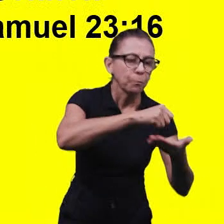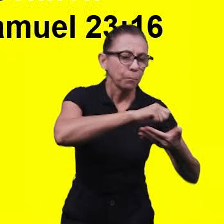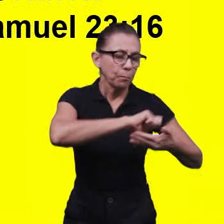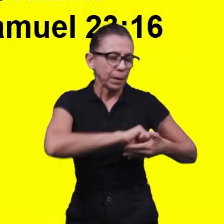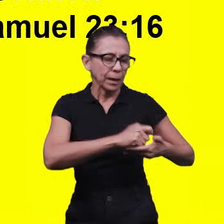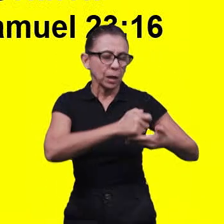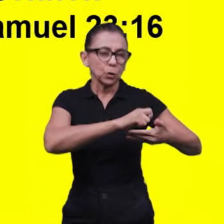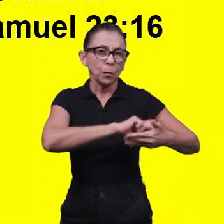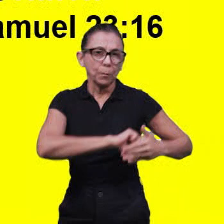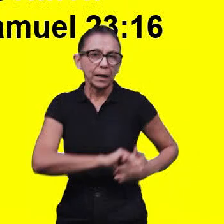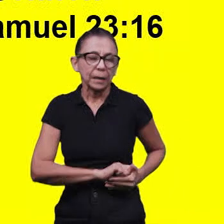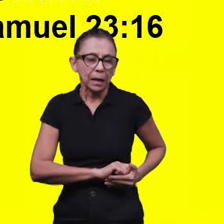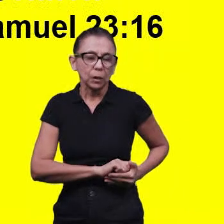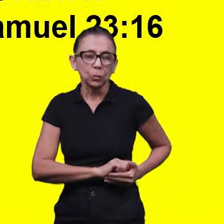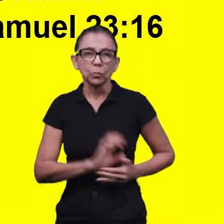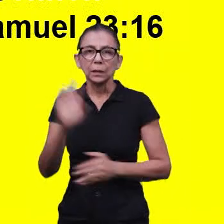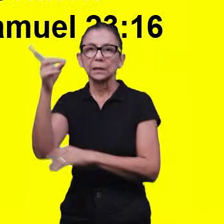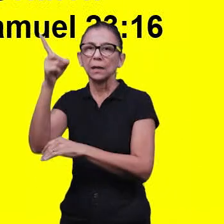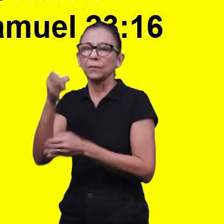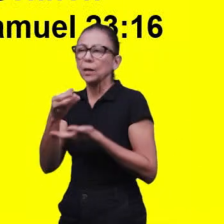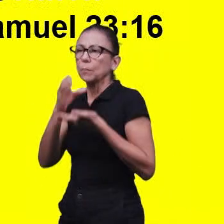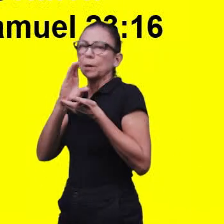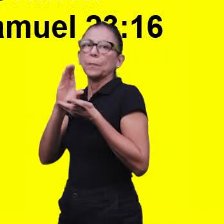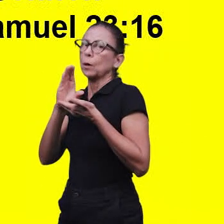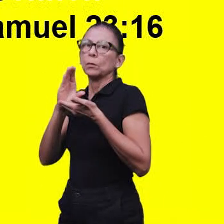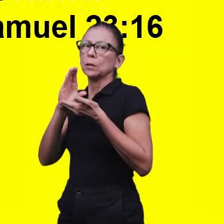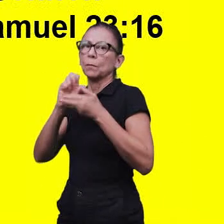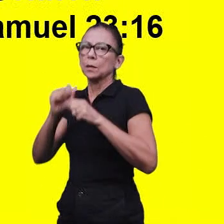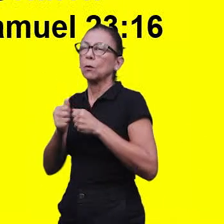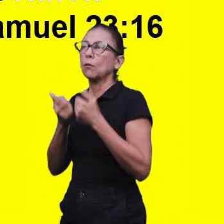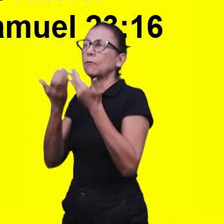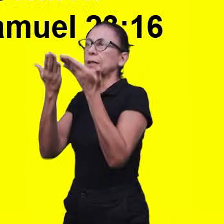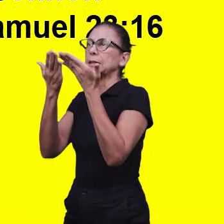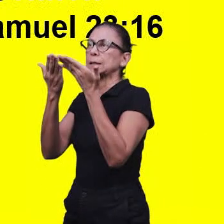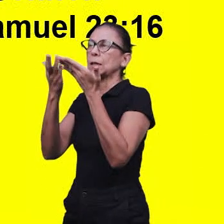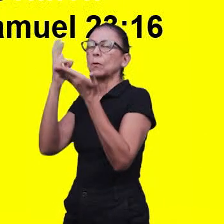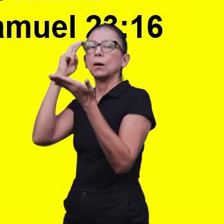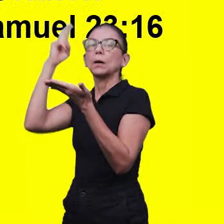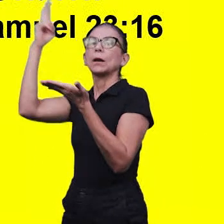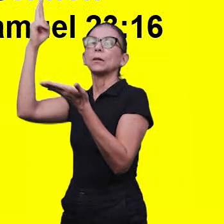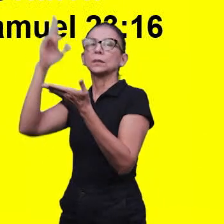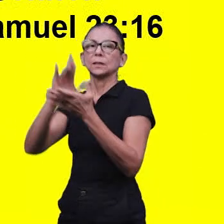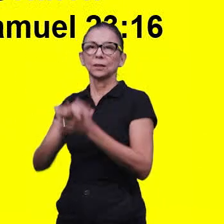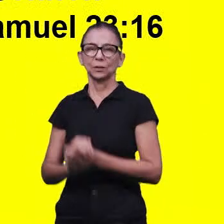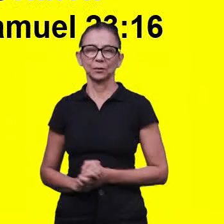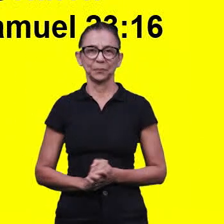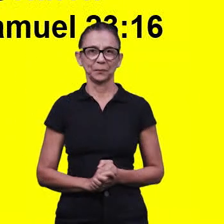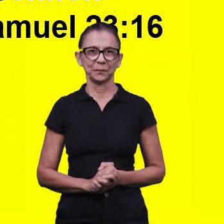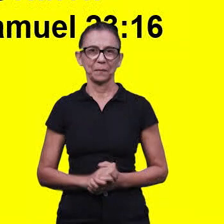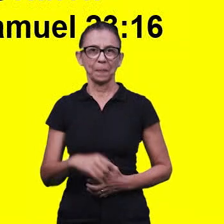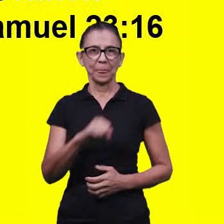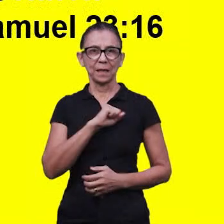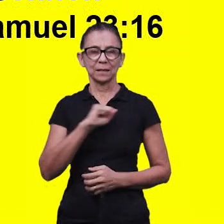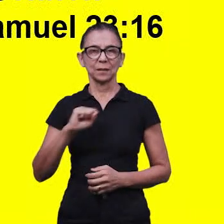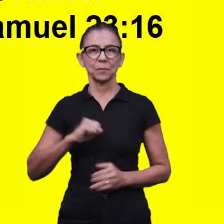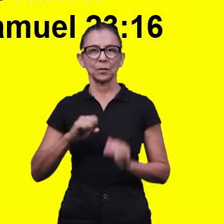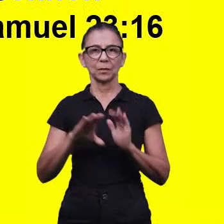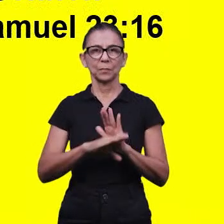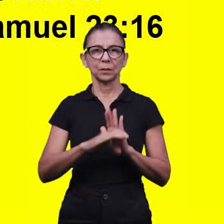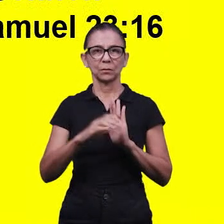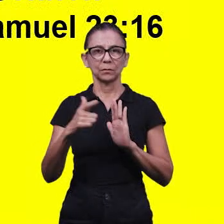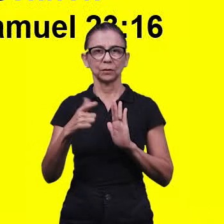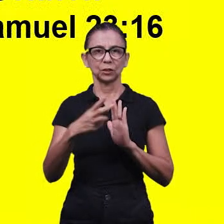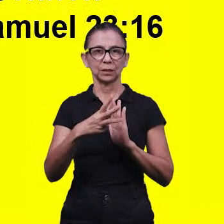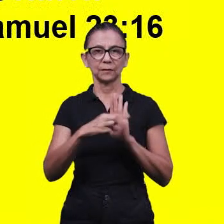l'ont apporté à David. Mais il n'a pas voulu boire, mais il a versé devant le Seigneur. Et 2 Samuel